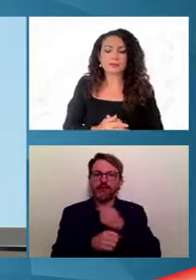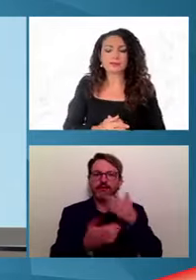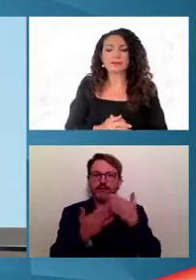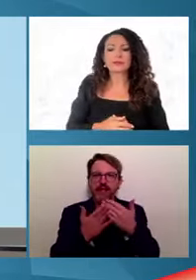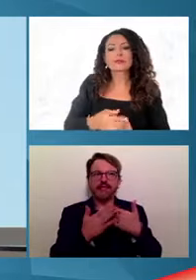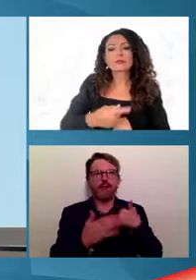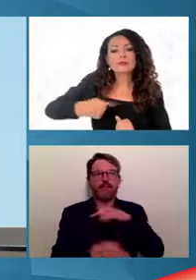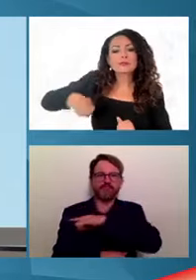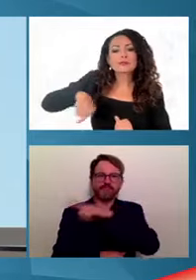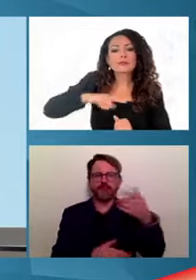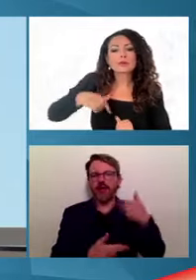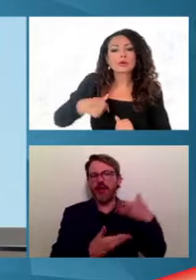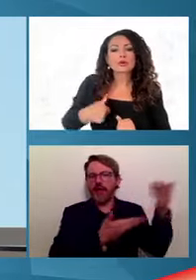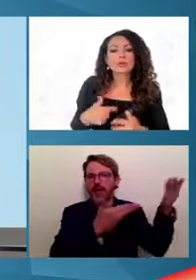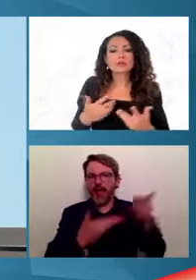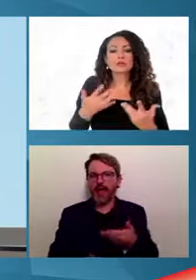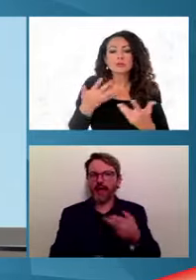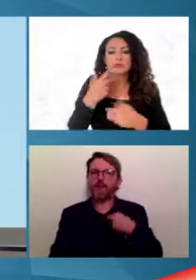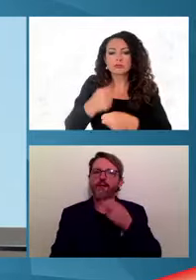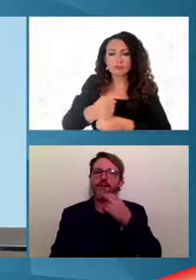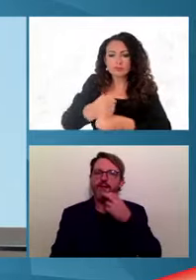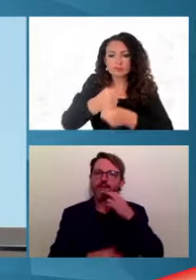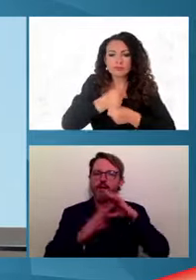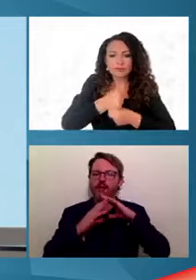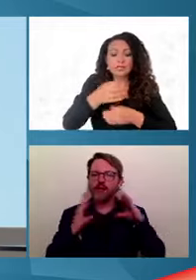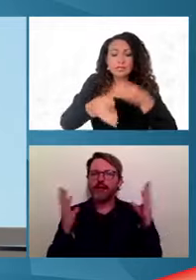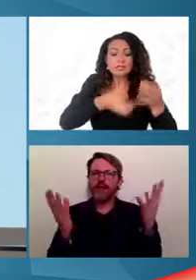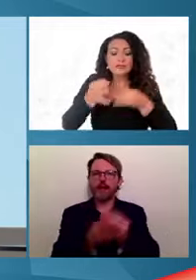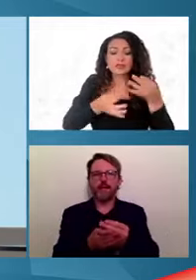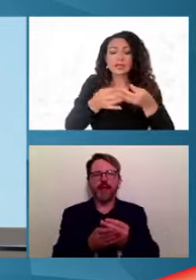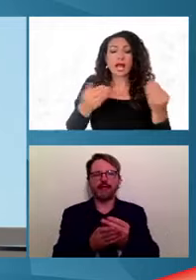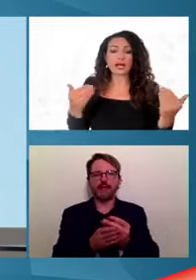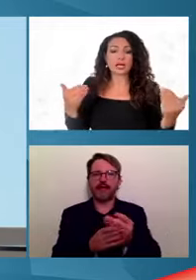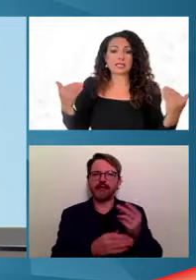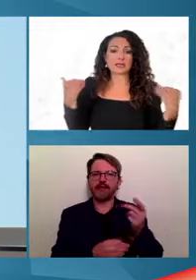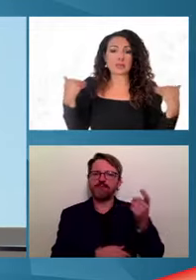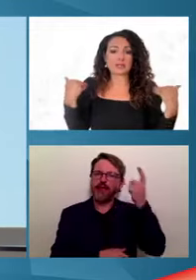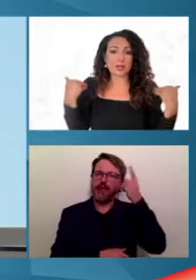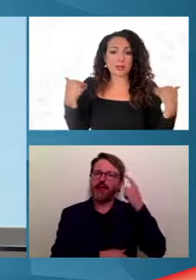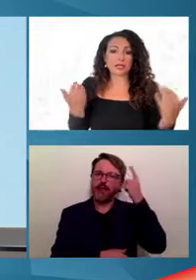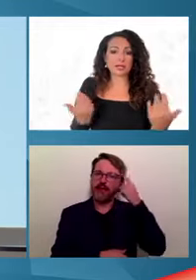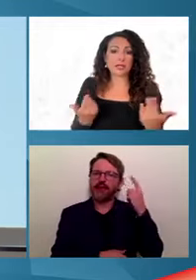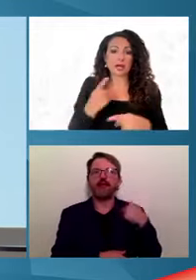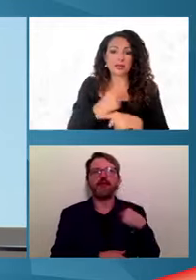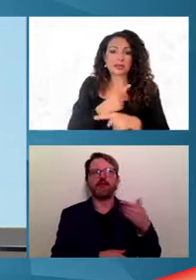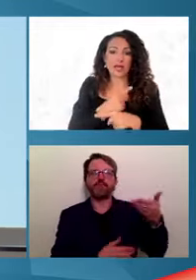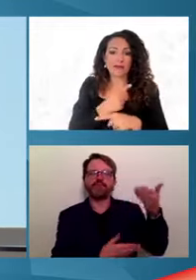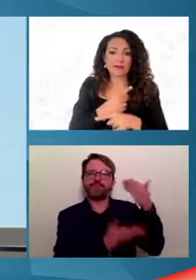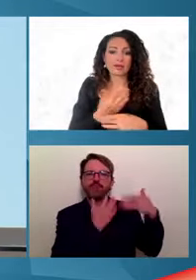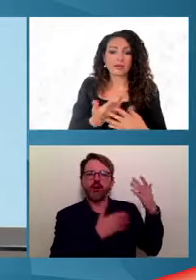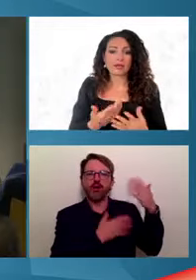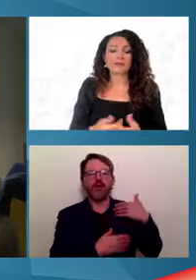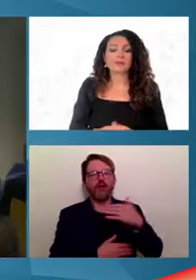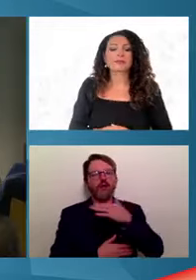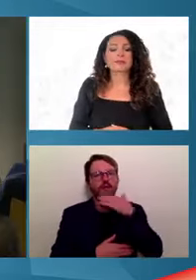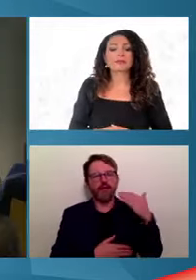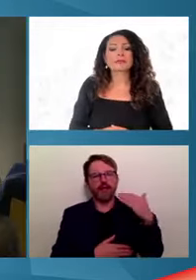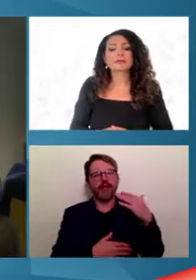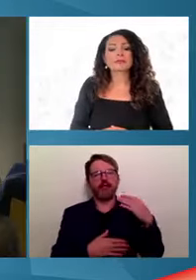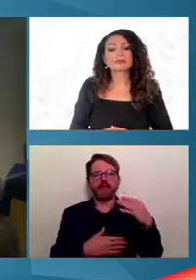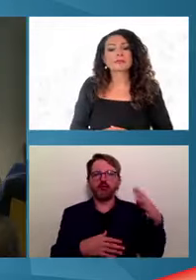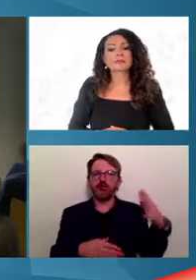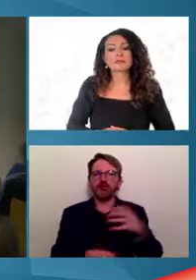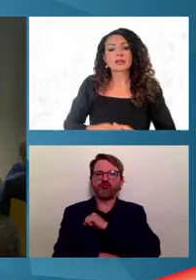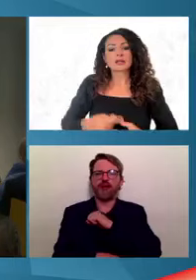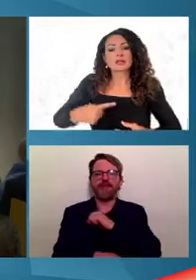wollen uns gemeinsam erinnern, dass doch im Großen und Ganzen es uns sehr oft gelungen ist, gemeinsame Lösungen zu finden,